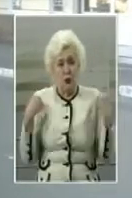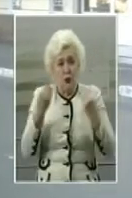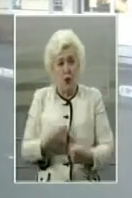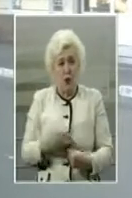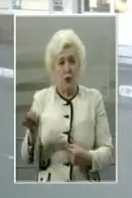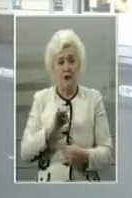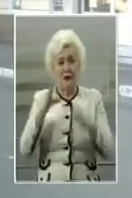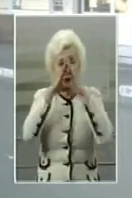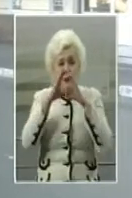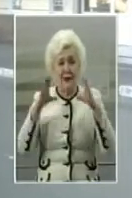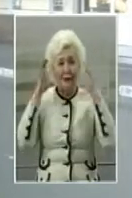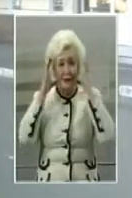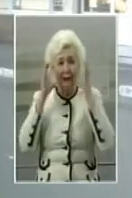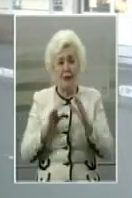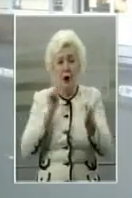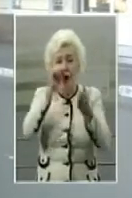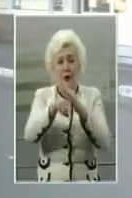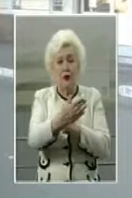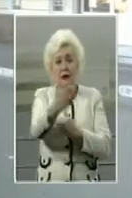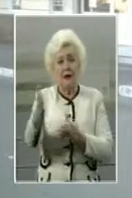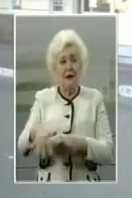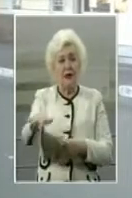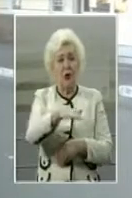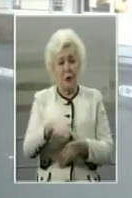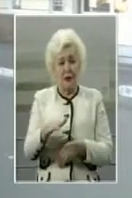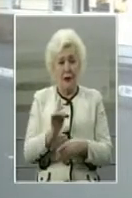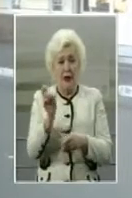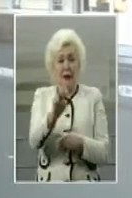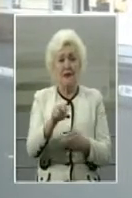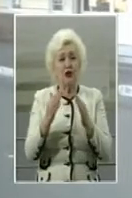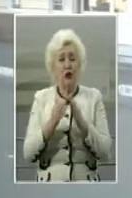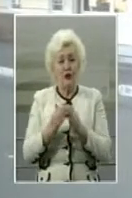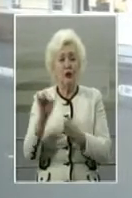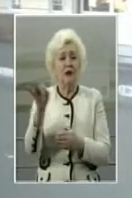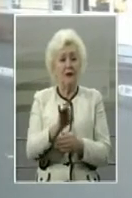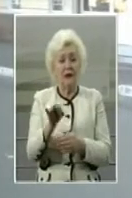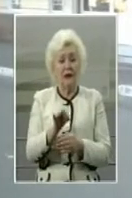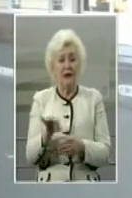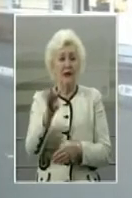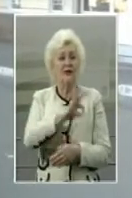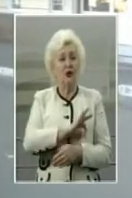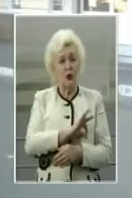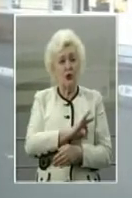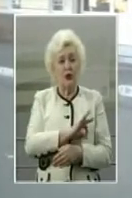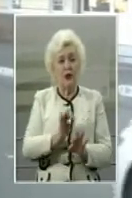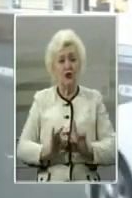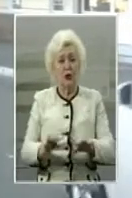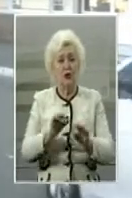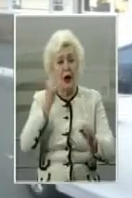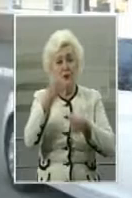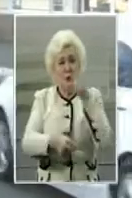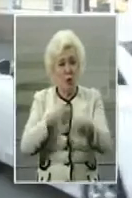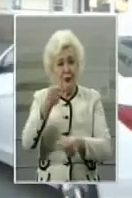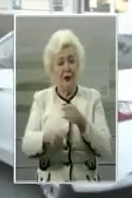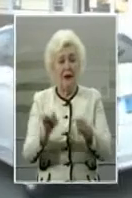та із закритими обличчями проникли на його подвір'я, зайшли у будинок та, застосувавши заходи фізичного